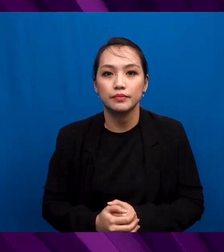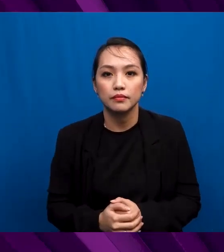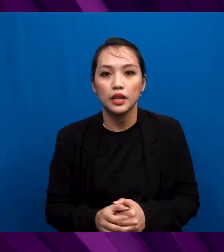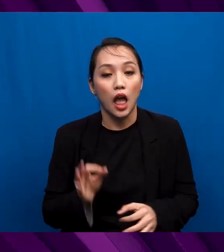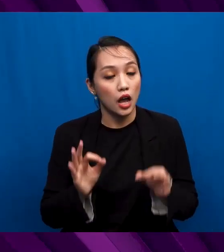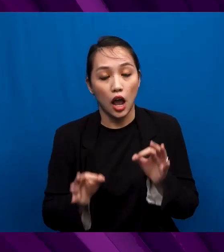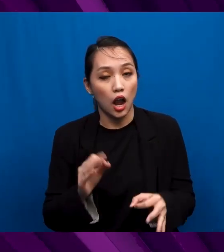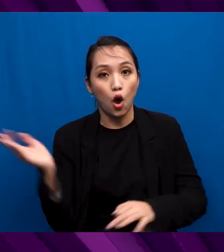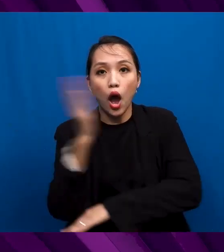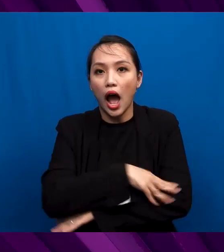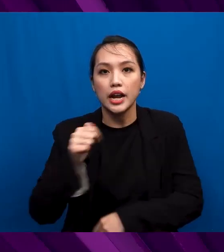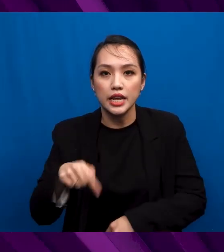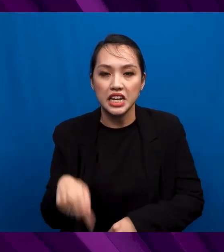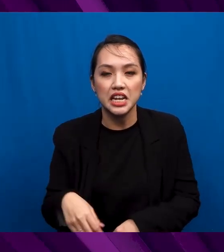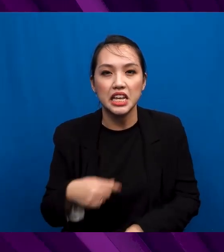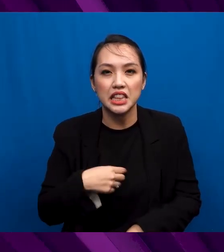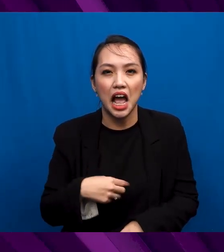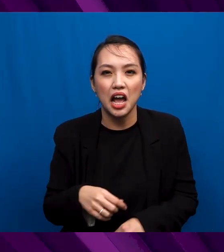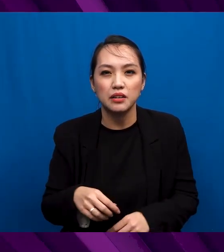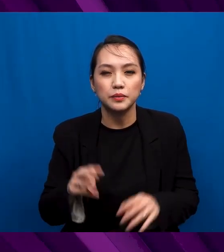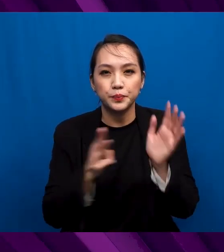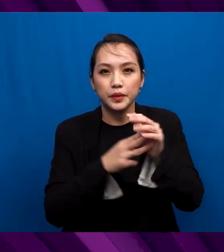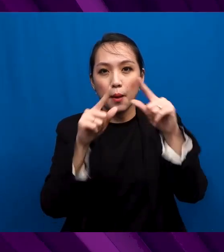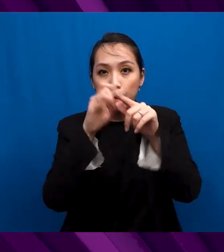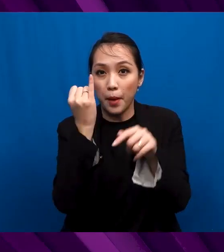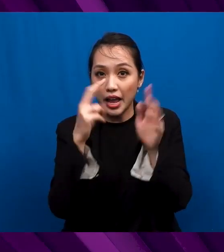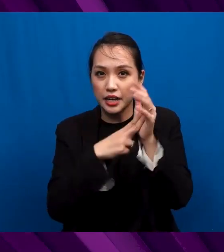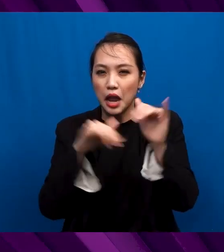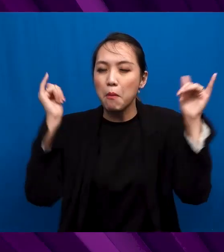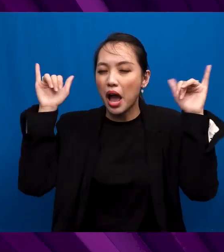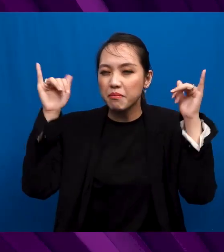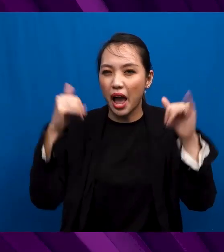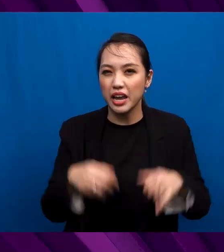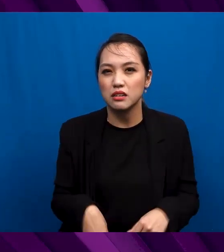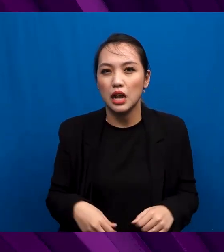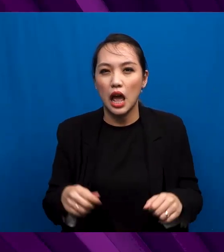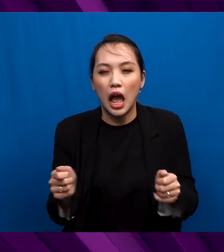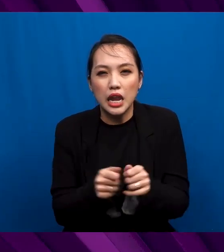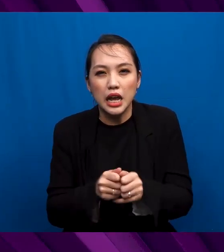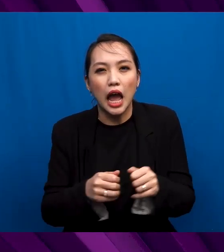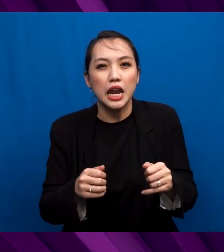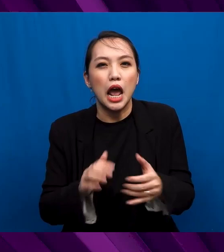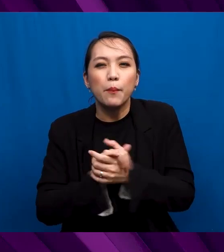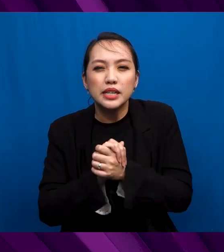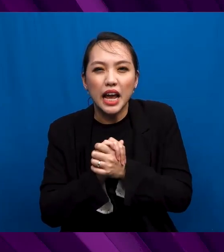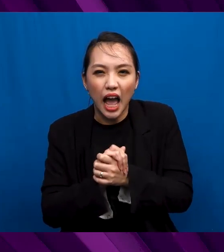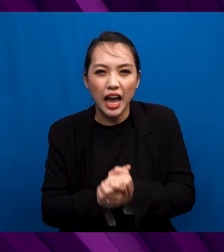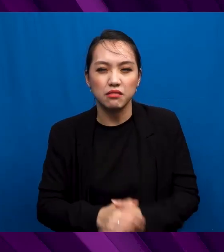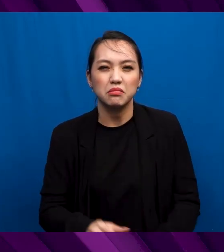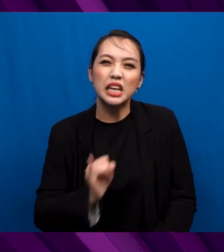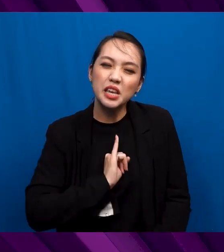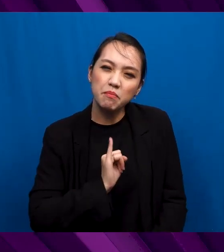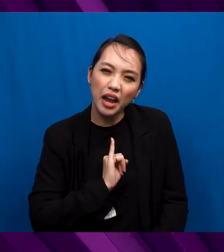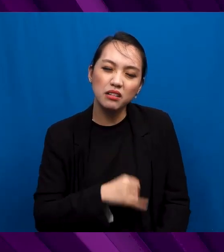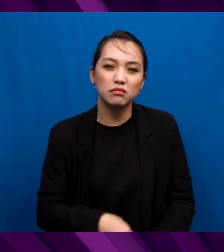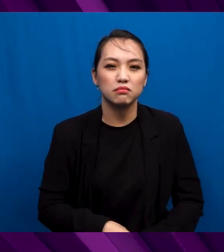dengan keyakinan, superstisi dan sebagainya, iman itu mahal harganya, dibeli dengan kalvari dengan darah yang